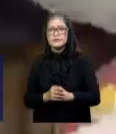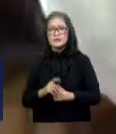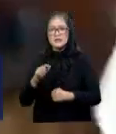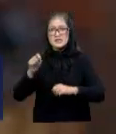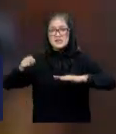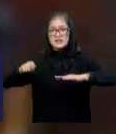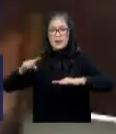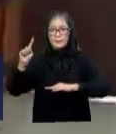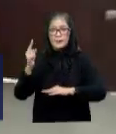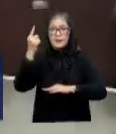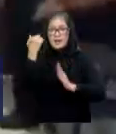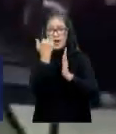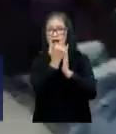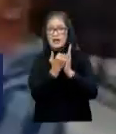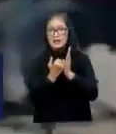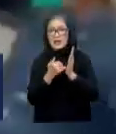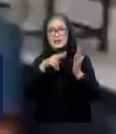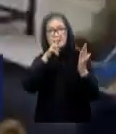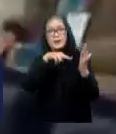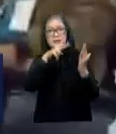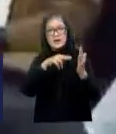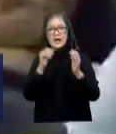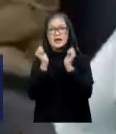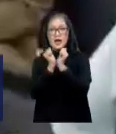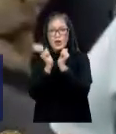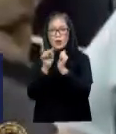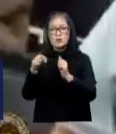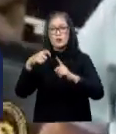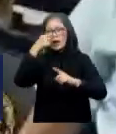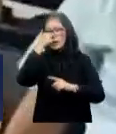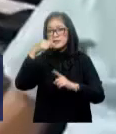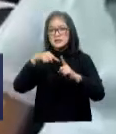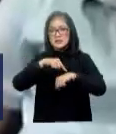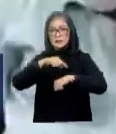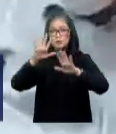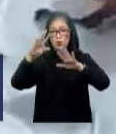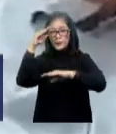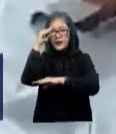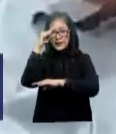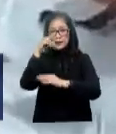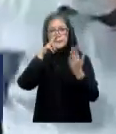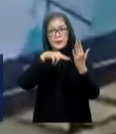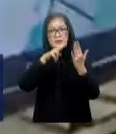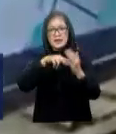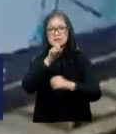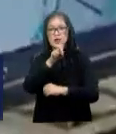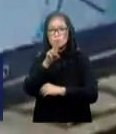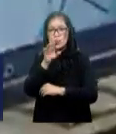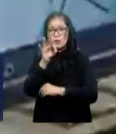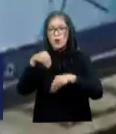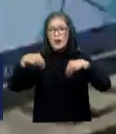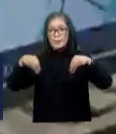Sidang pembacaan dakwaan digelar Kamis pukul 10.00 dengan pembacaan 120 lembar dakwaan untuk